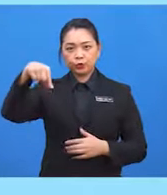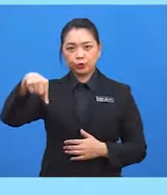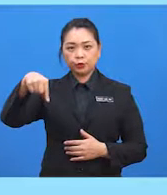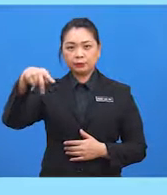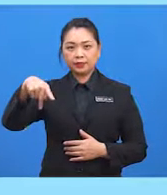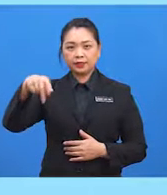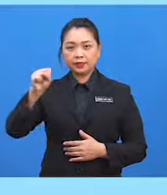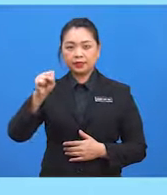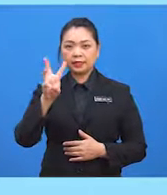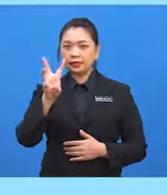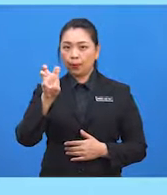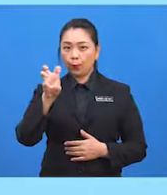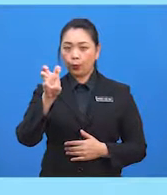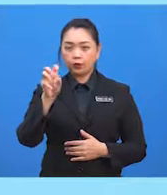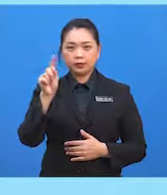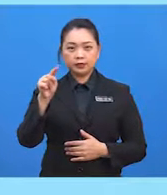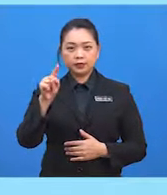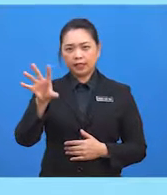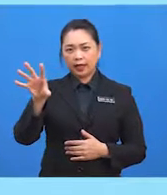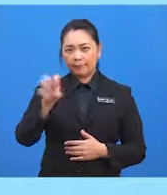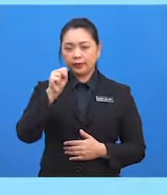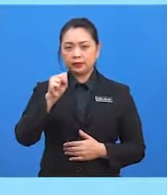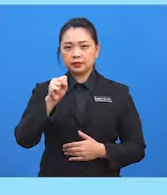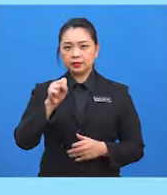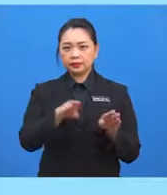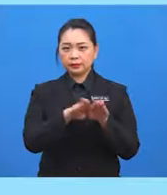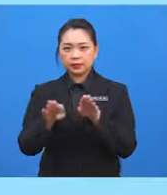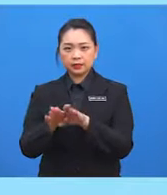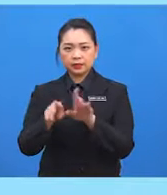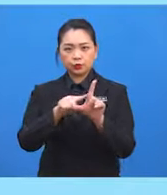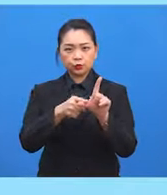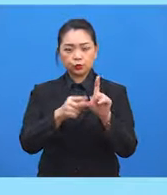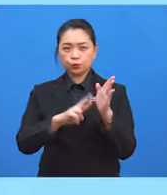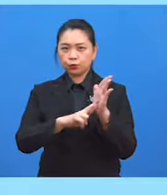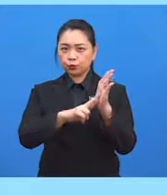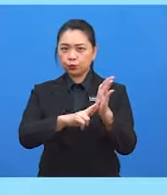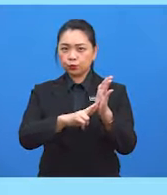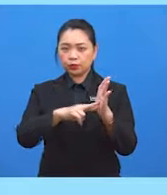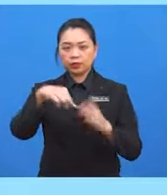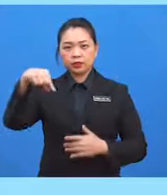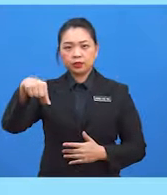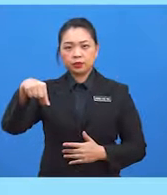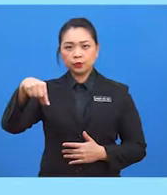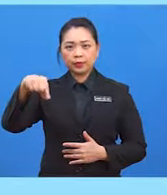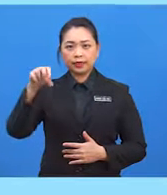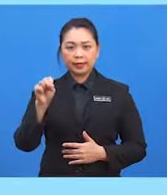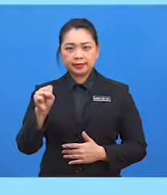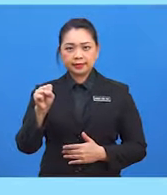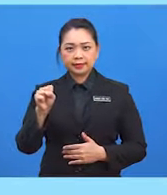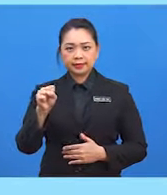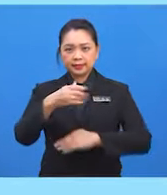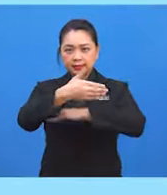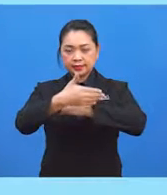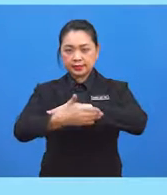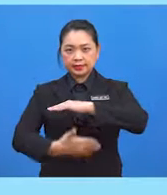60 darjah diambil sebagai sudut rujukan, QS ialah sisi bertentangan,